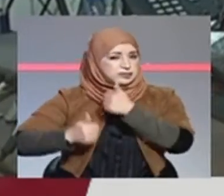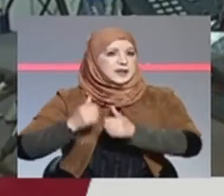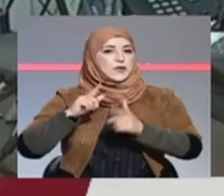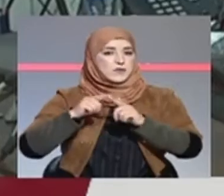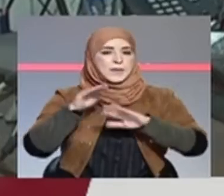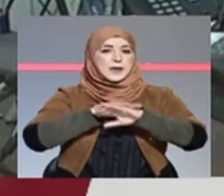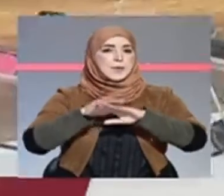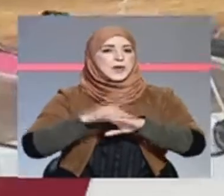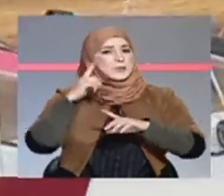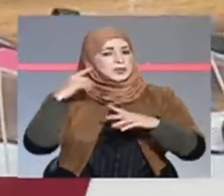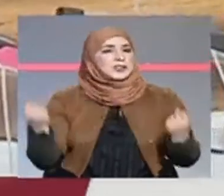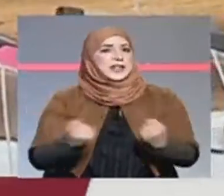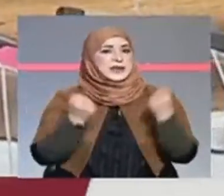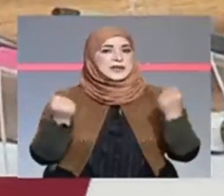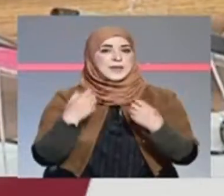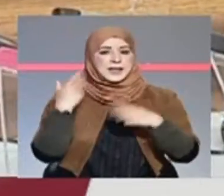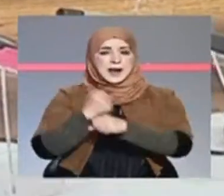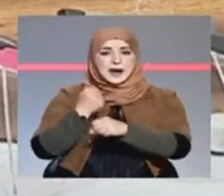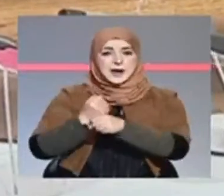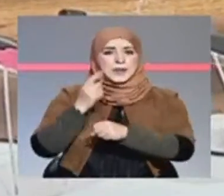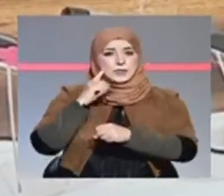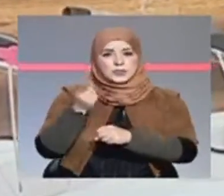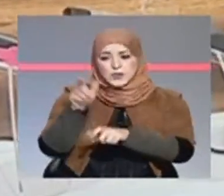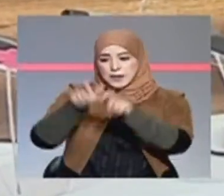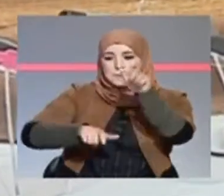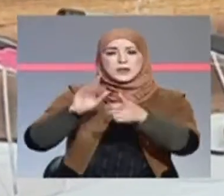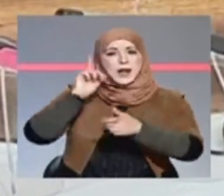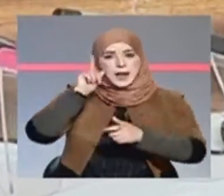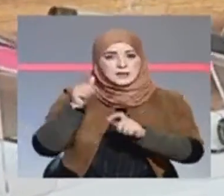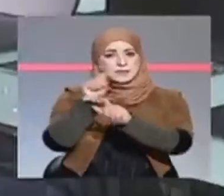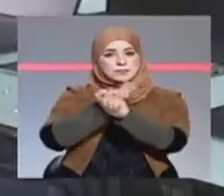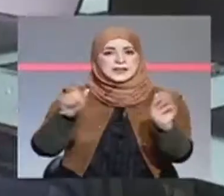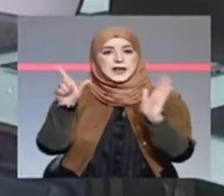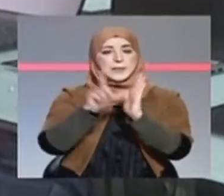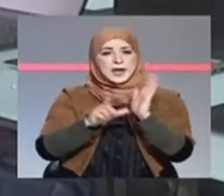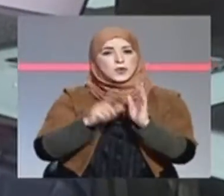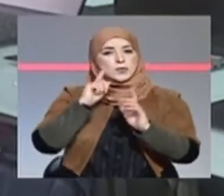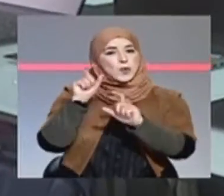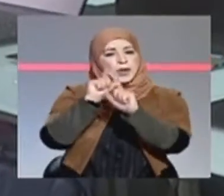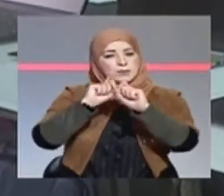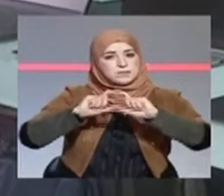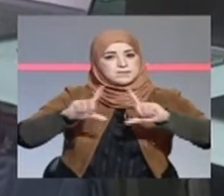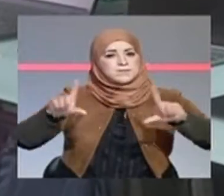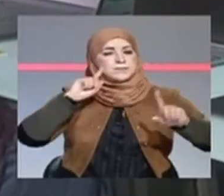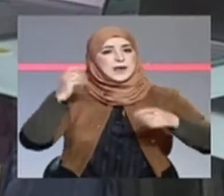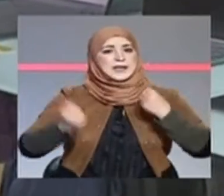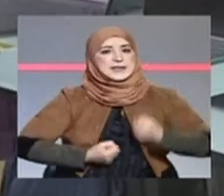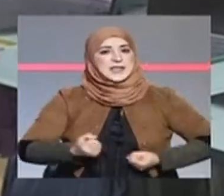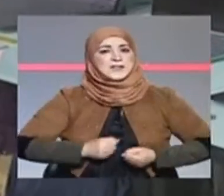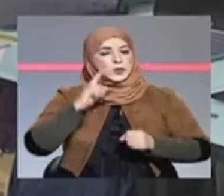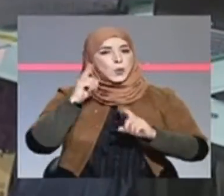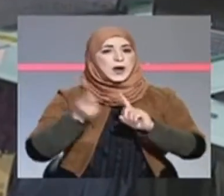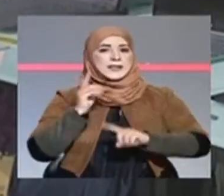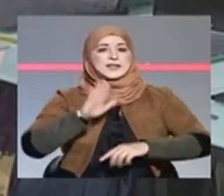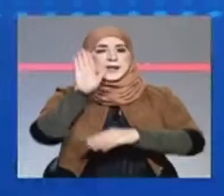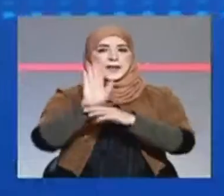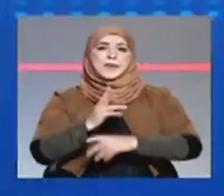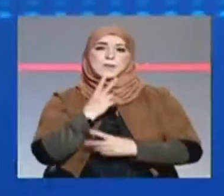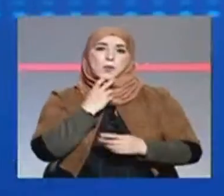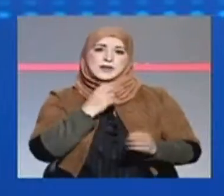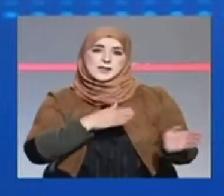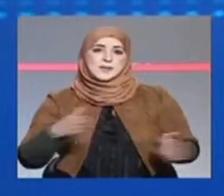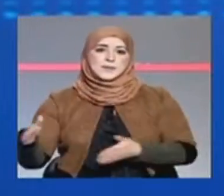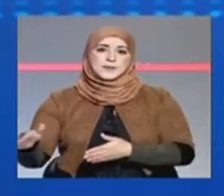هذا النشاط والتزام المهنيين باحترام القانون و نزاهه وشفافيه المعاملات وخصوصا حمايه المستهلك